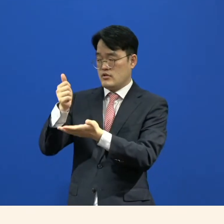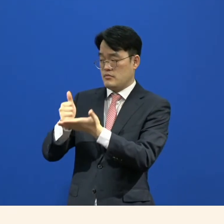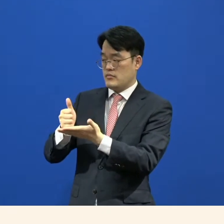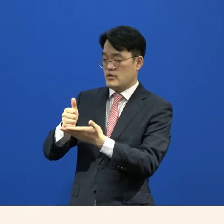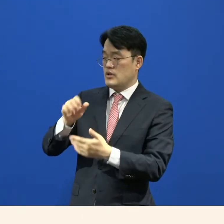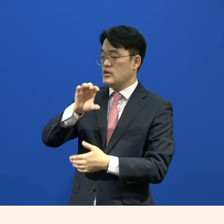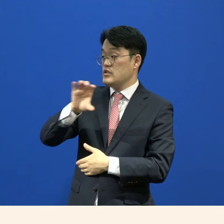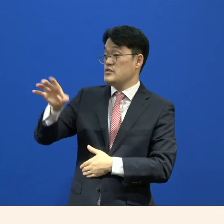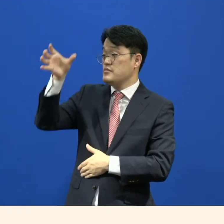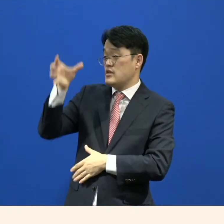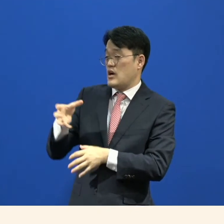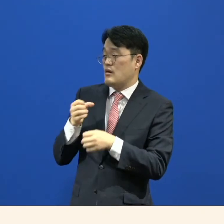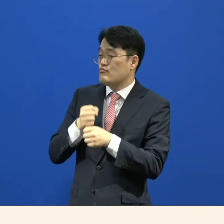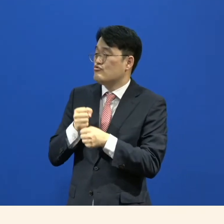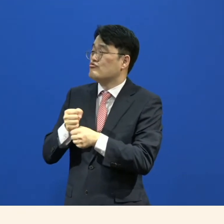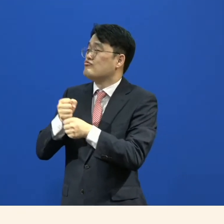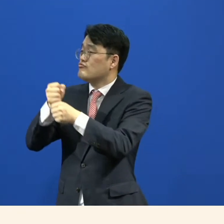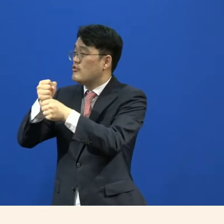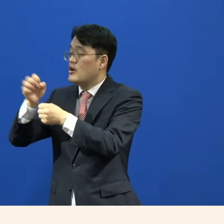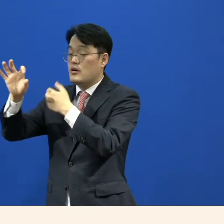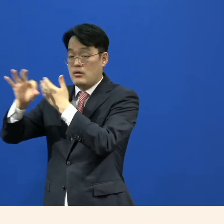그게 어메이징 그레이스예요.